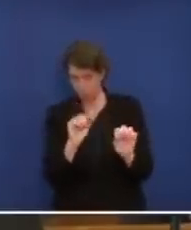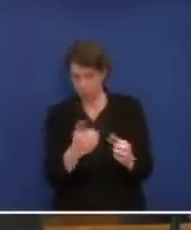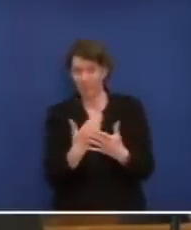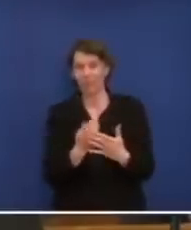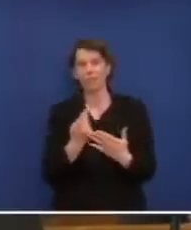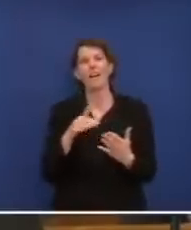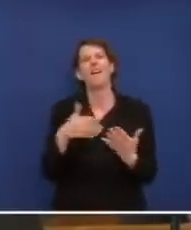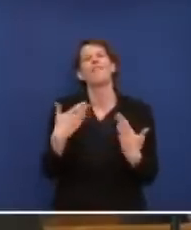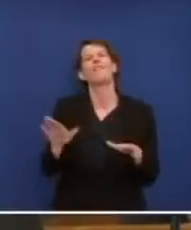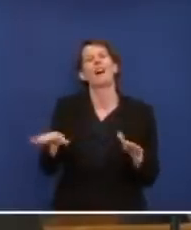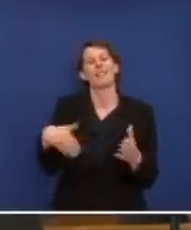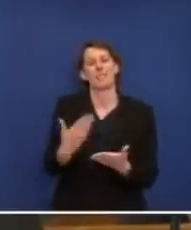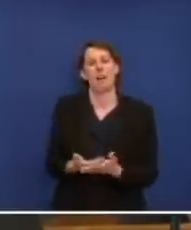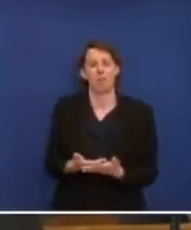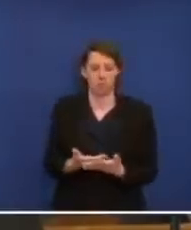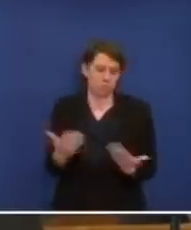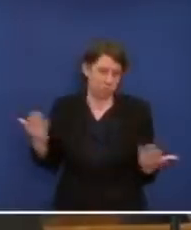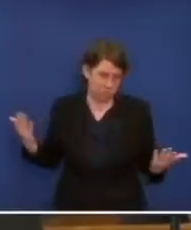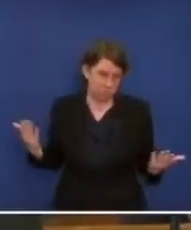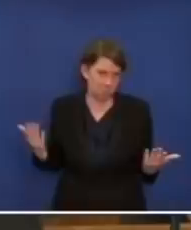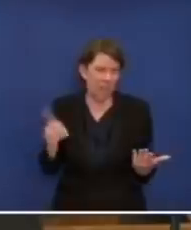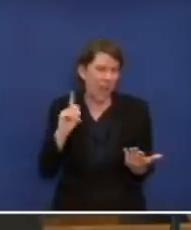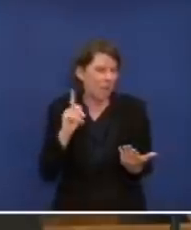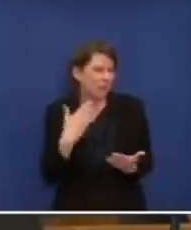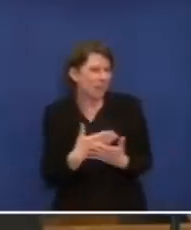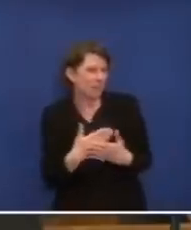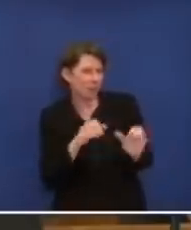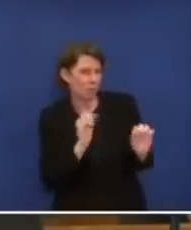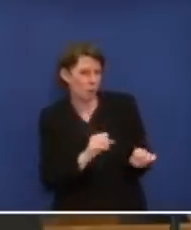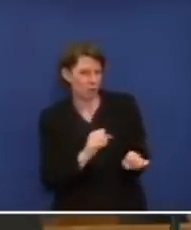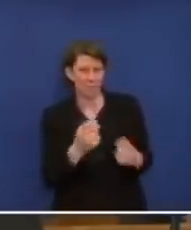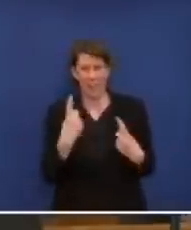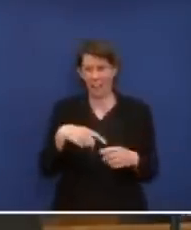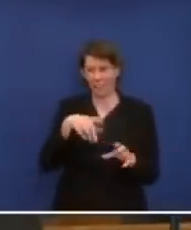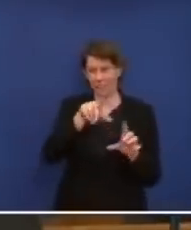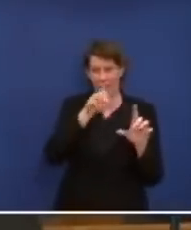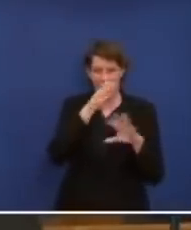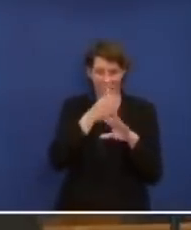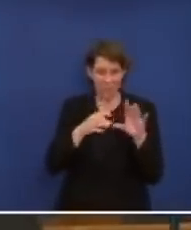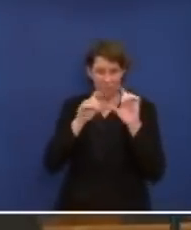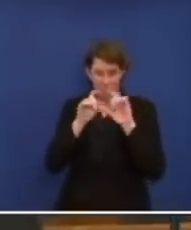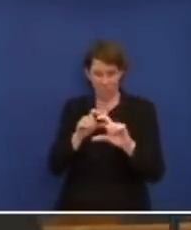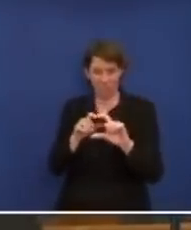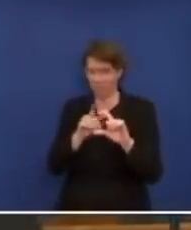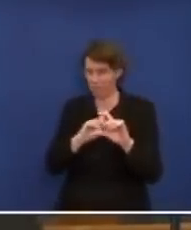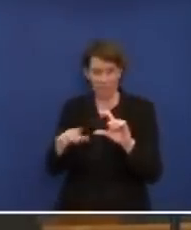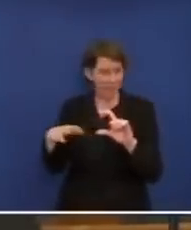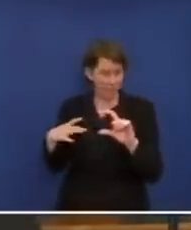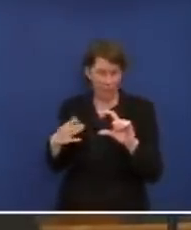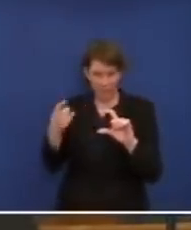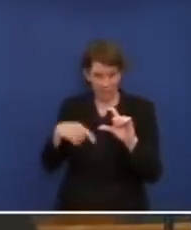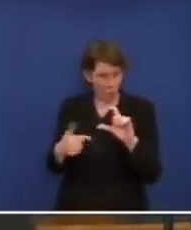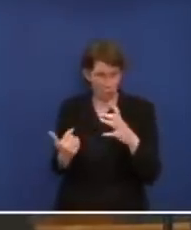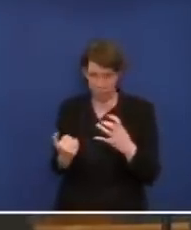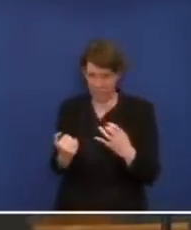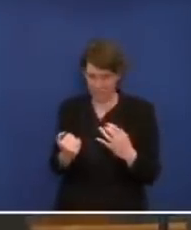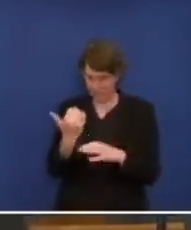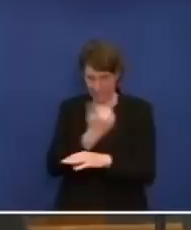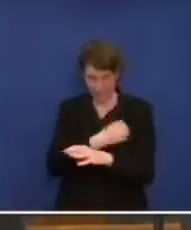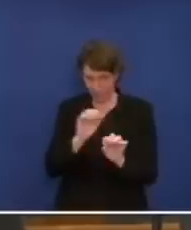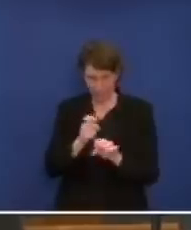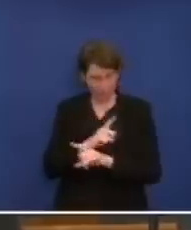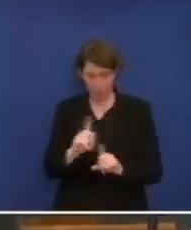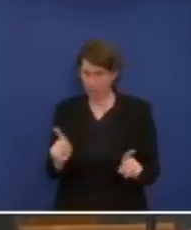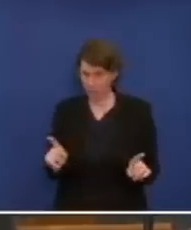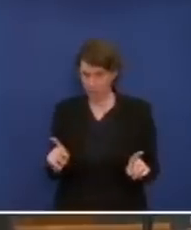Freigabe. Wäre es denn nicht möglich, dann zu sagen, wenn jetzt die andere Hälfte jetzt nicht an freiwillige unter 60-Jährige verimpft werden